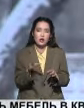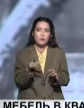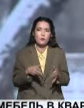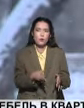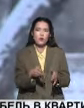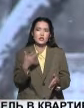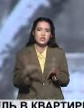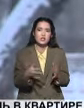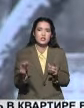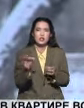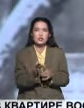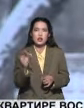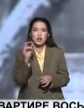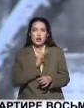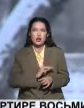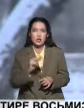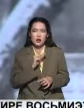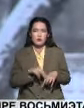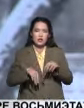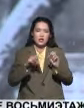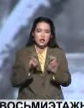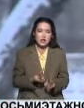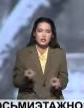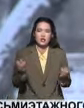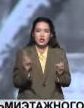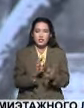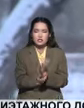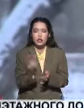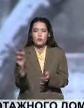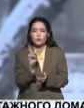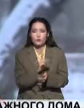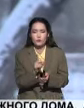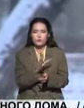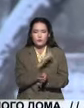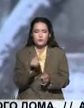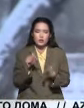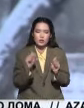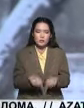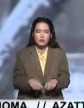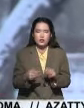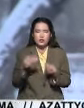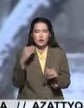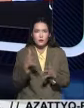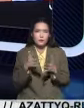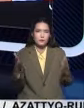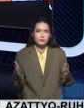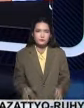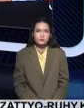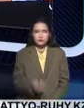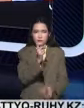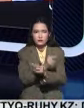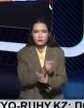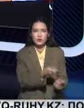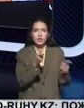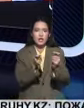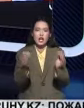что рабочая специальность, это тоже авторитетно, что здесь можно зарабатывать больше. Запрет на